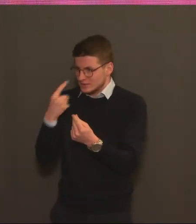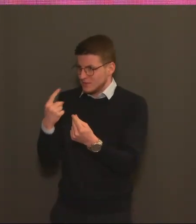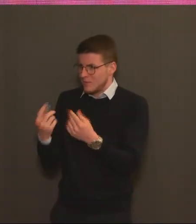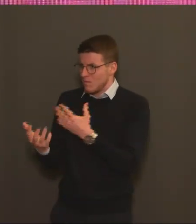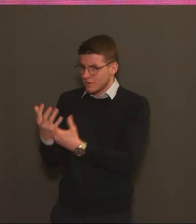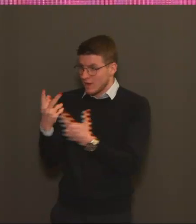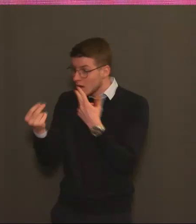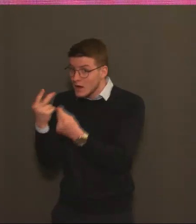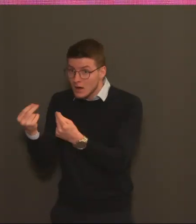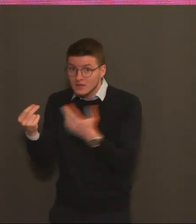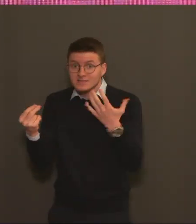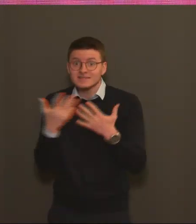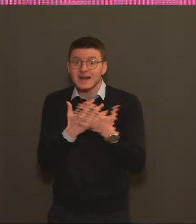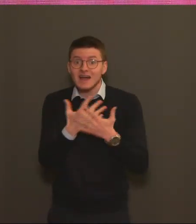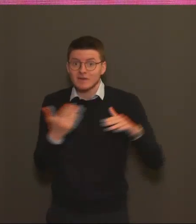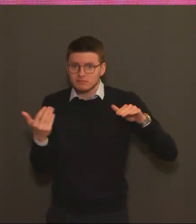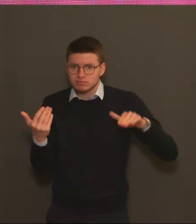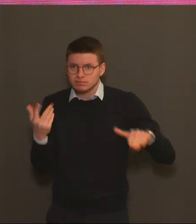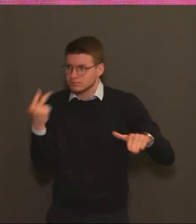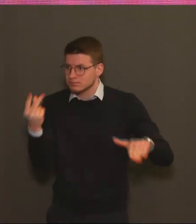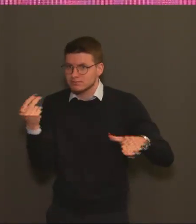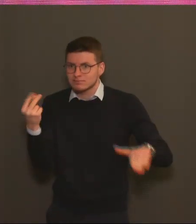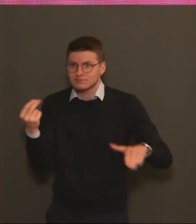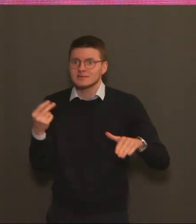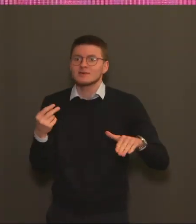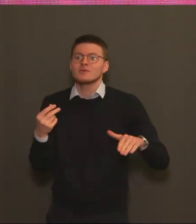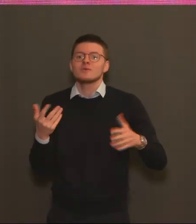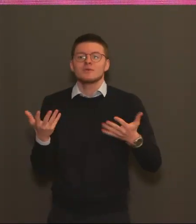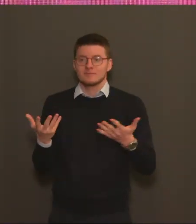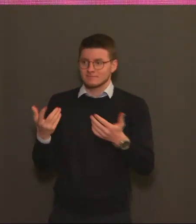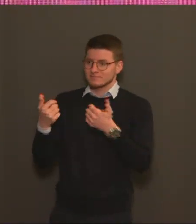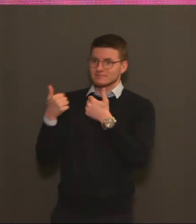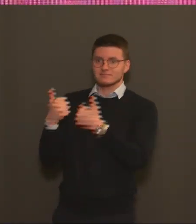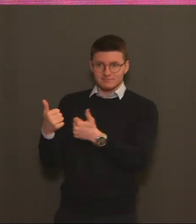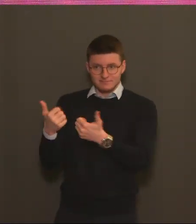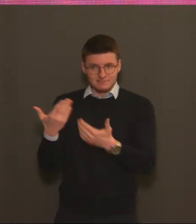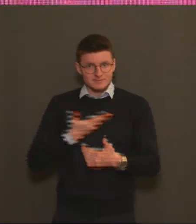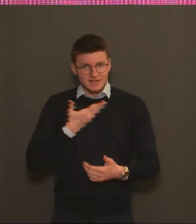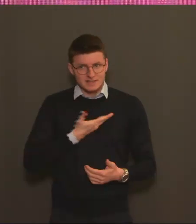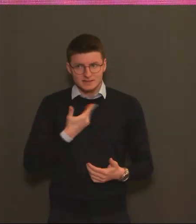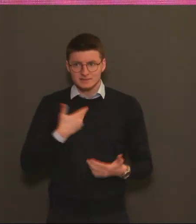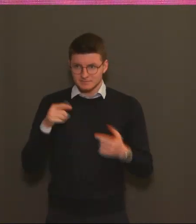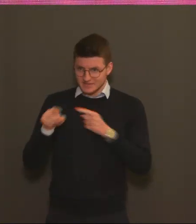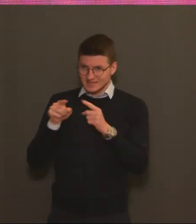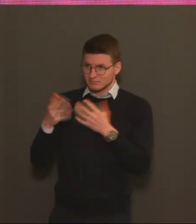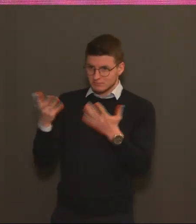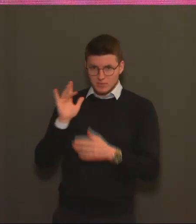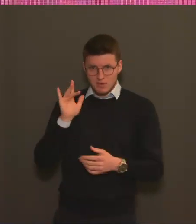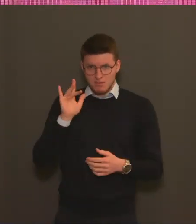coronacijfers. Dit stelt ons hoopvol, want het toont aan dat een oplossing binnen handbereik